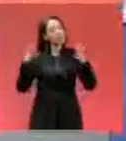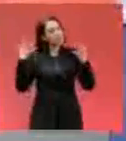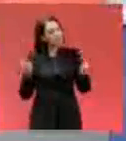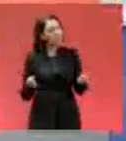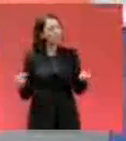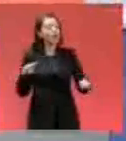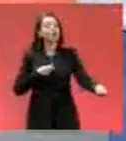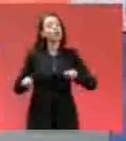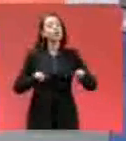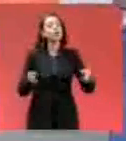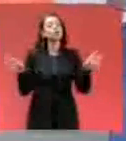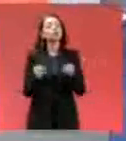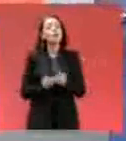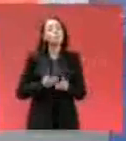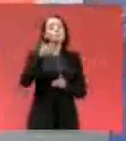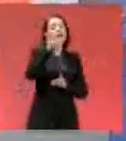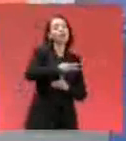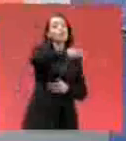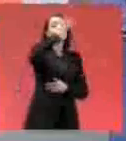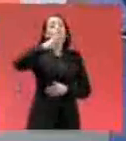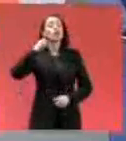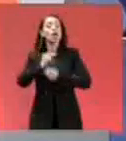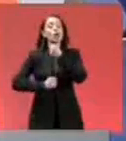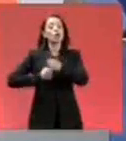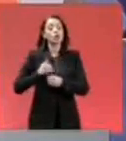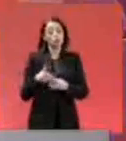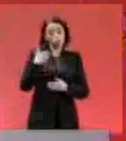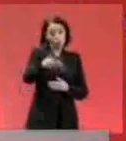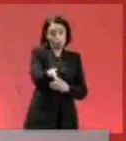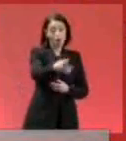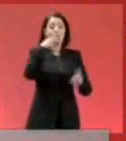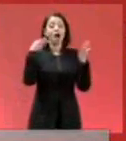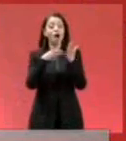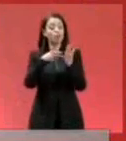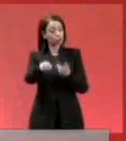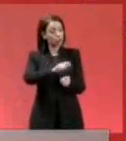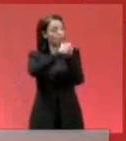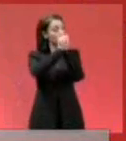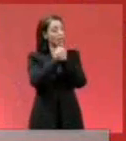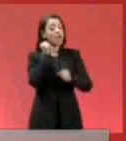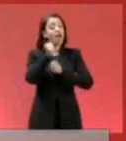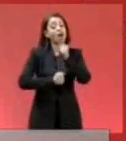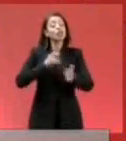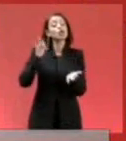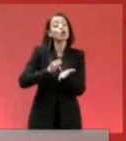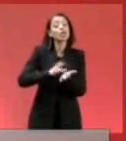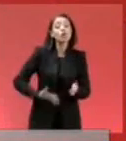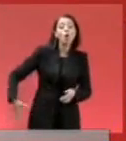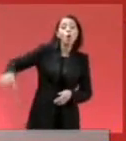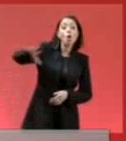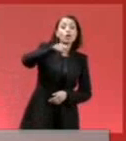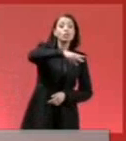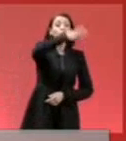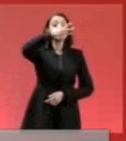τη διοργάνωση των παράκτιων μεσογειακών αγώνων τον ερχόμενο Αύγουστο, θα μετατραπεί σε αθλητικό κέντρο ολόκληρης της